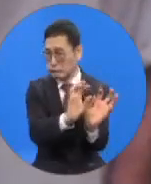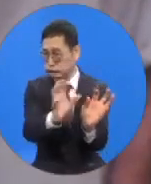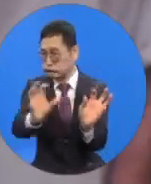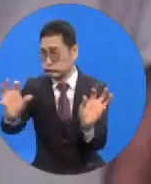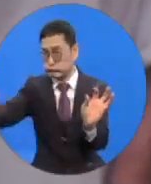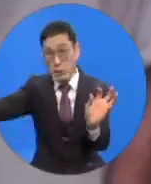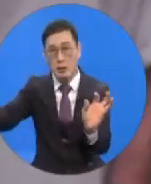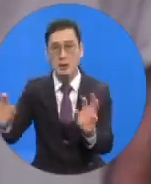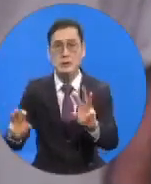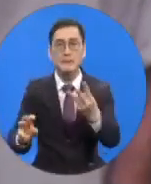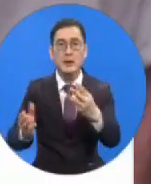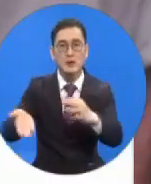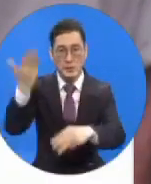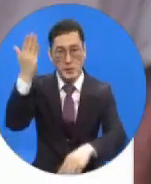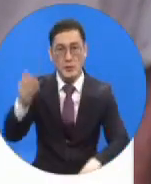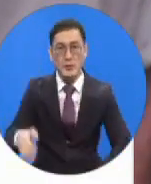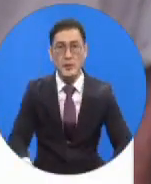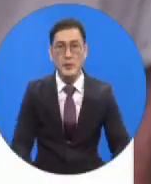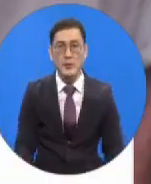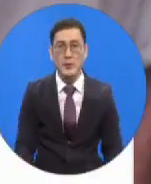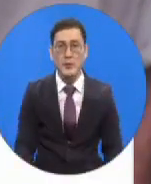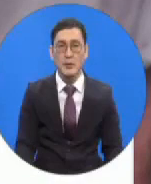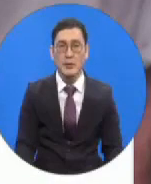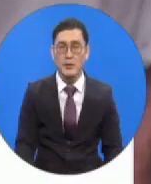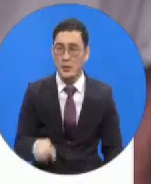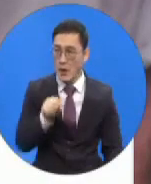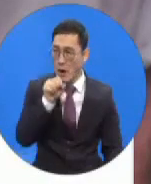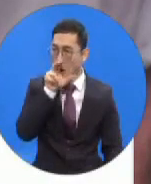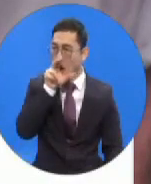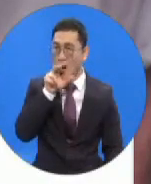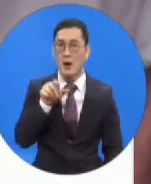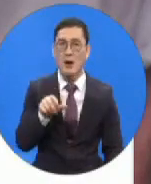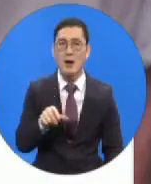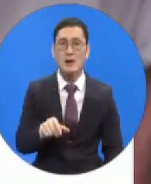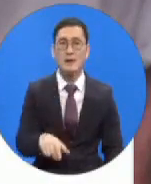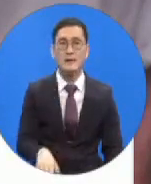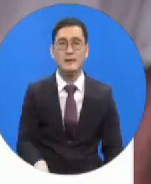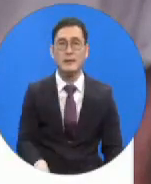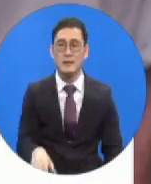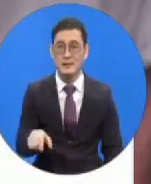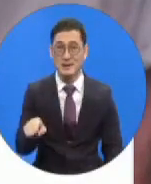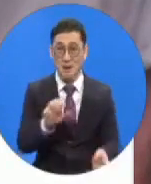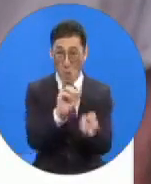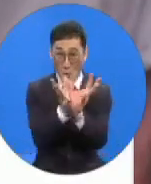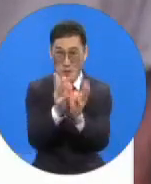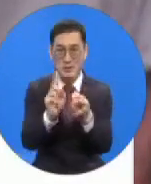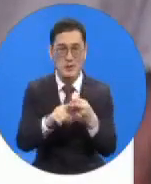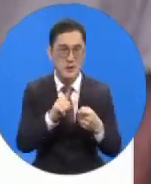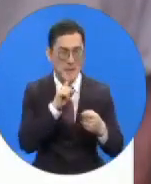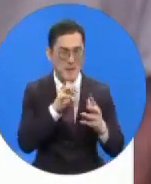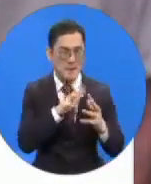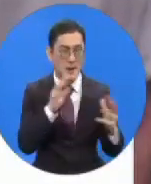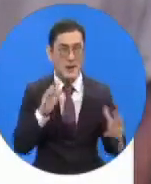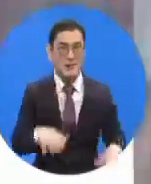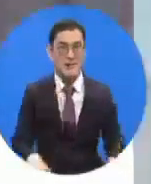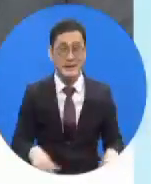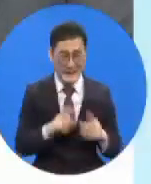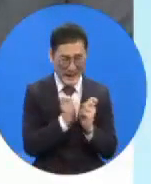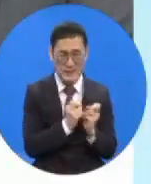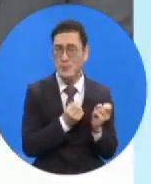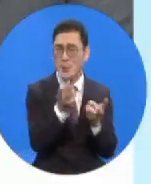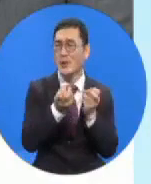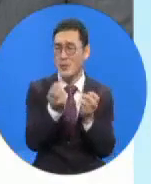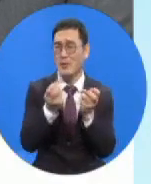국감하면서 계속 늘어났는데. 그래서 저거 가지고도 논란이 좀 있는데 뭐 저는 그 뭐 저게 뭐 검찰청에서 만든 것도 아니고 개인들이 보낸